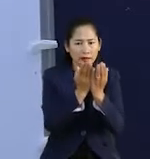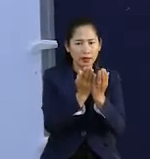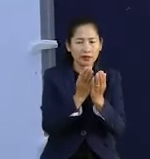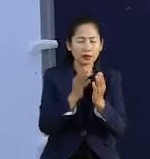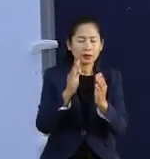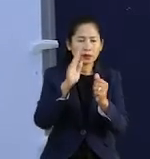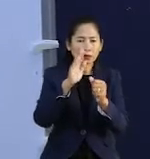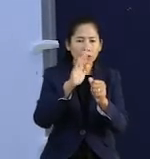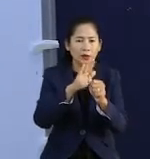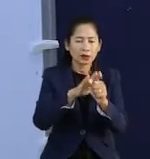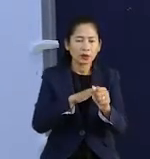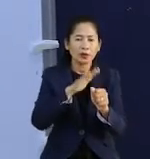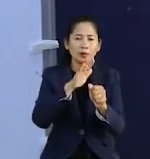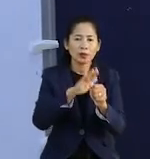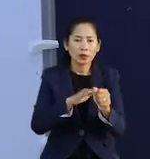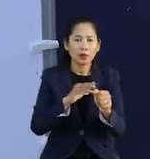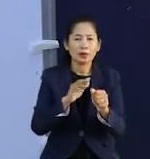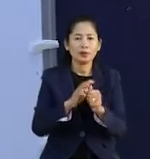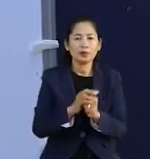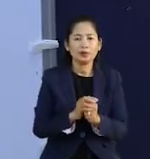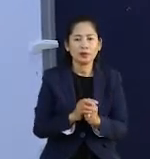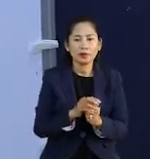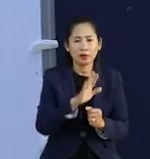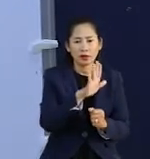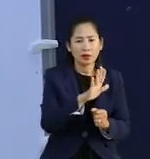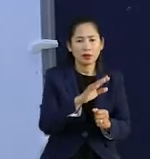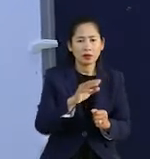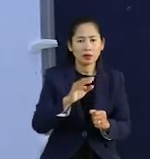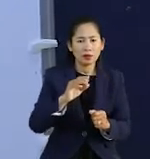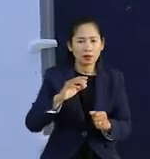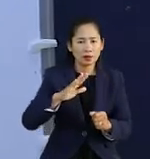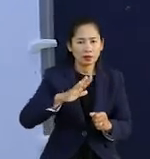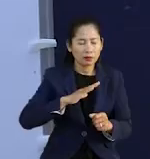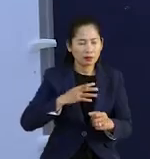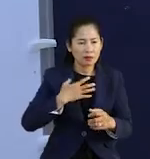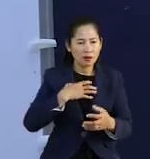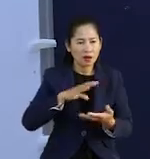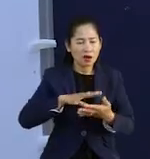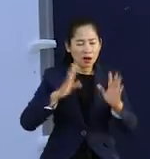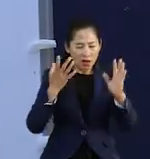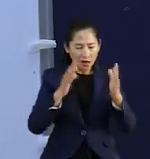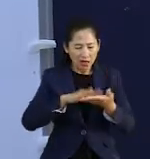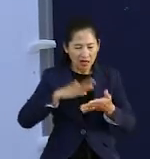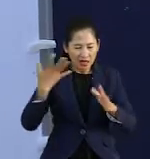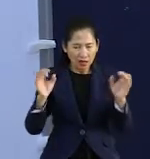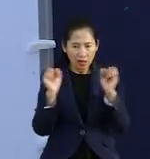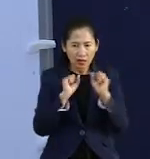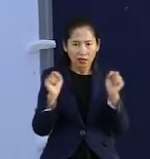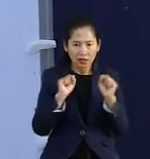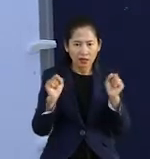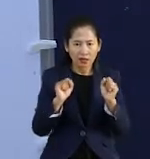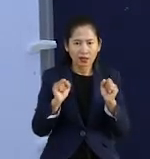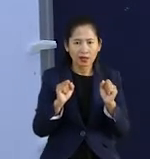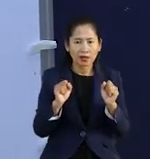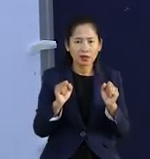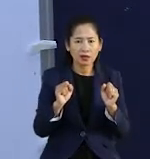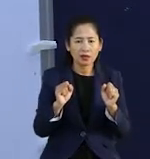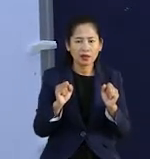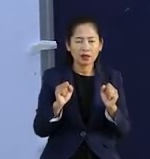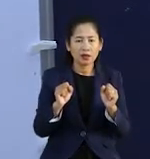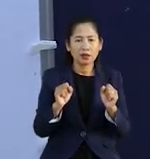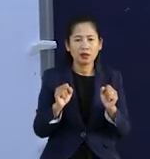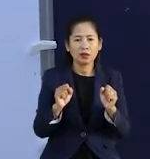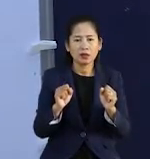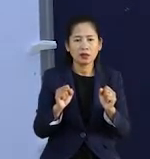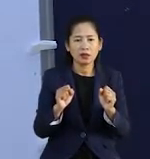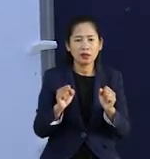านได้ถนอมถนอมบาลบาตีบุญกวาดได้ครั้งหายโรงเงี้ยบาลนี่คือเชื่อเปียดได้คนต